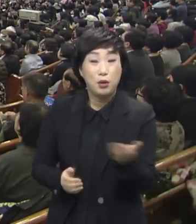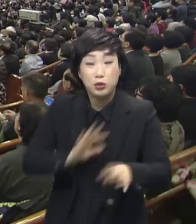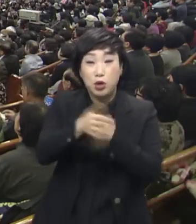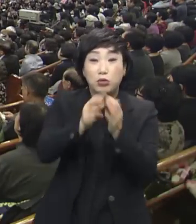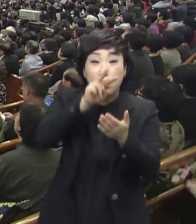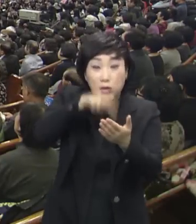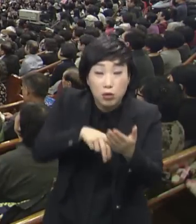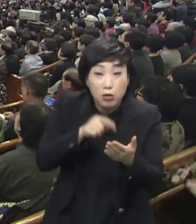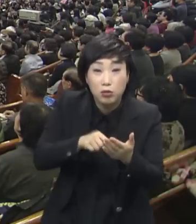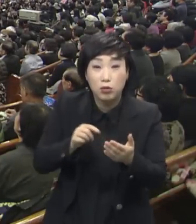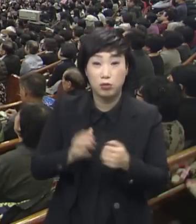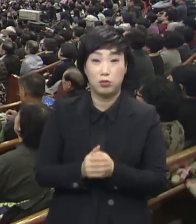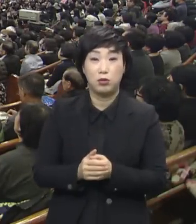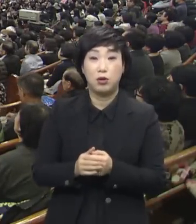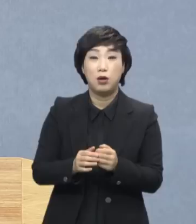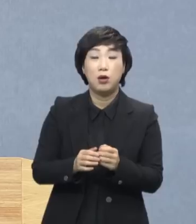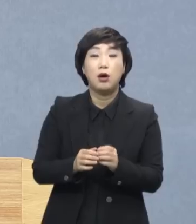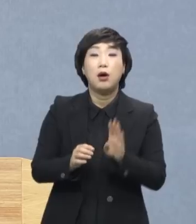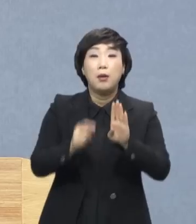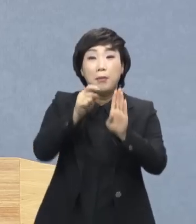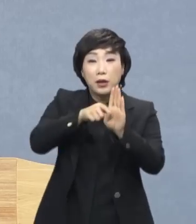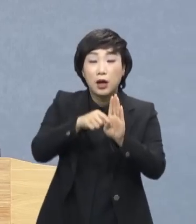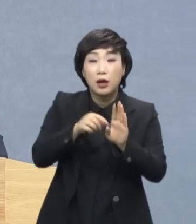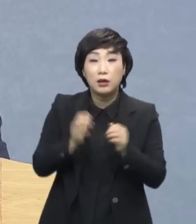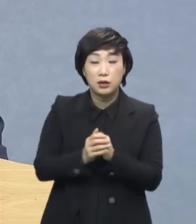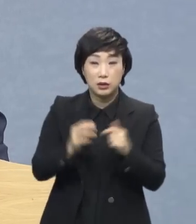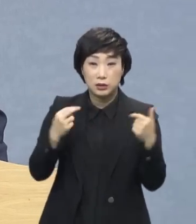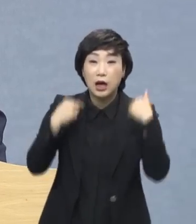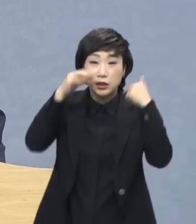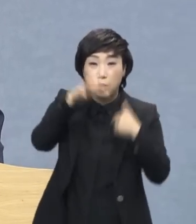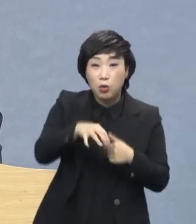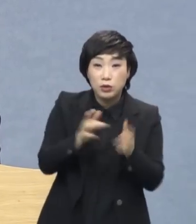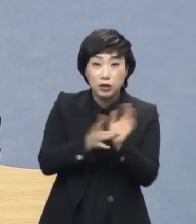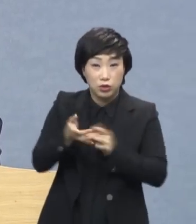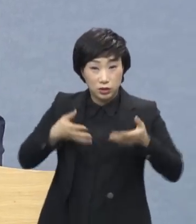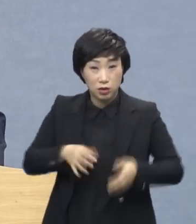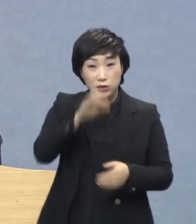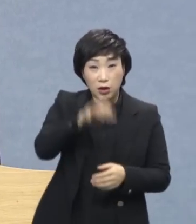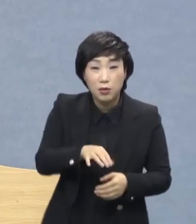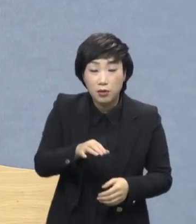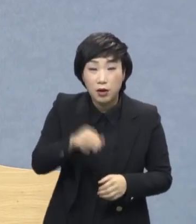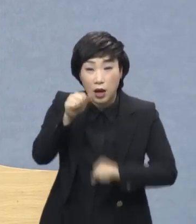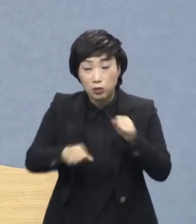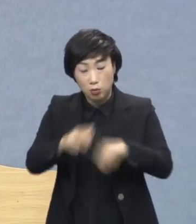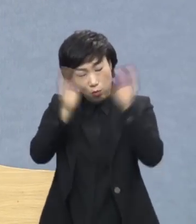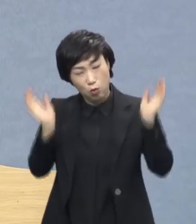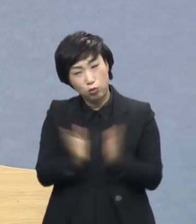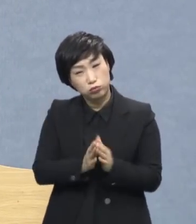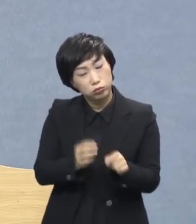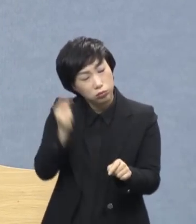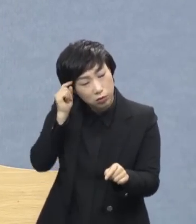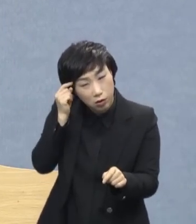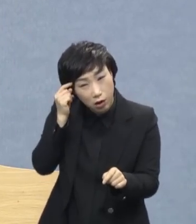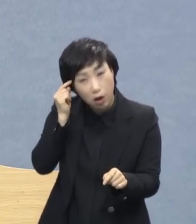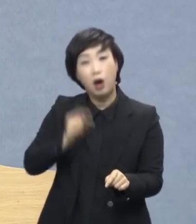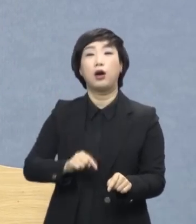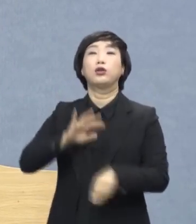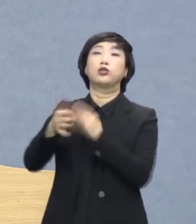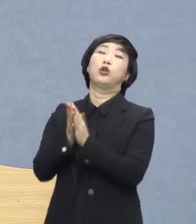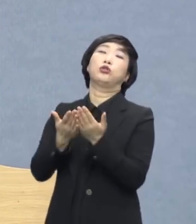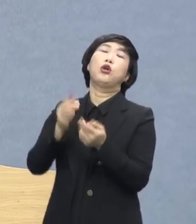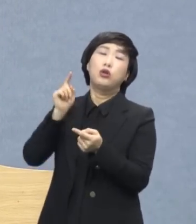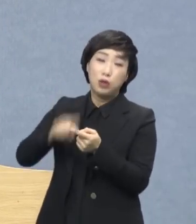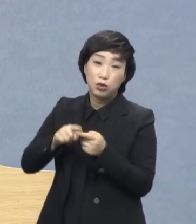성경을 읽어보니까 베들레헴 나사렛 예수가 이 땅에서 태어나서 한 행것도 행동을 잡을 때 성경이